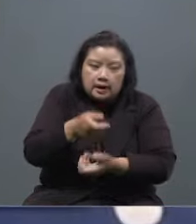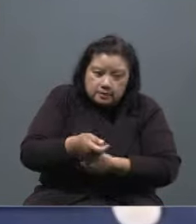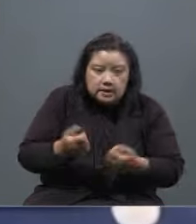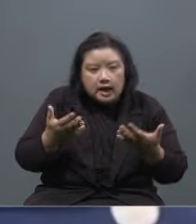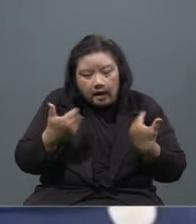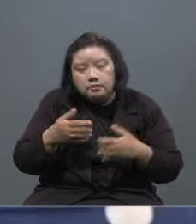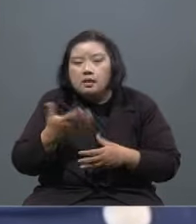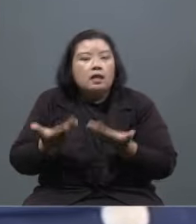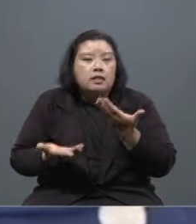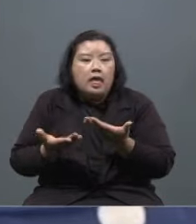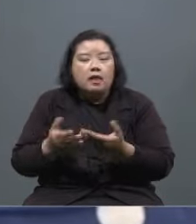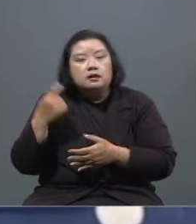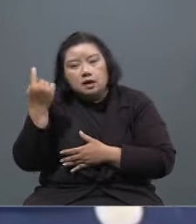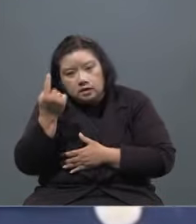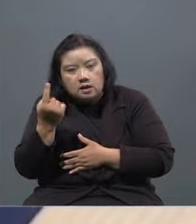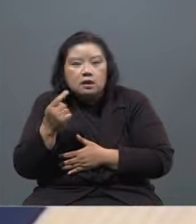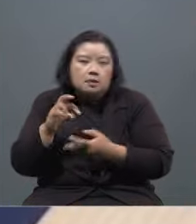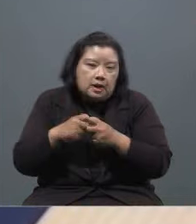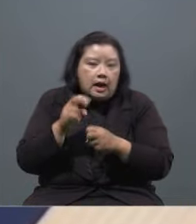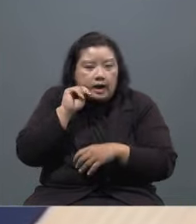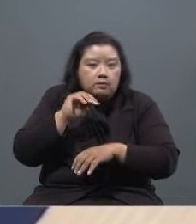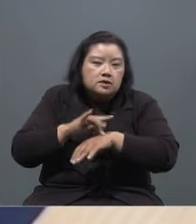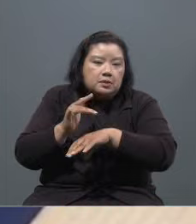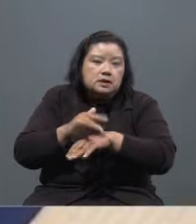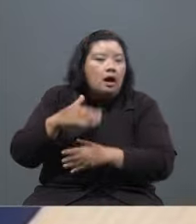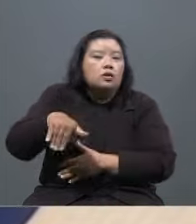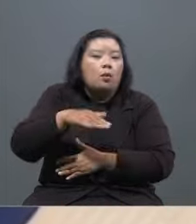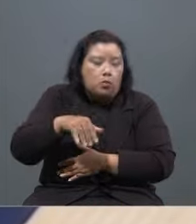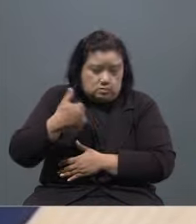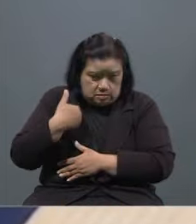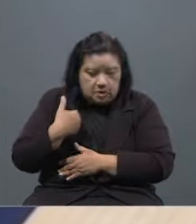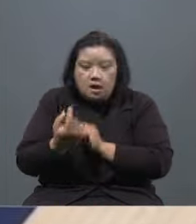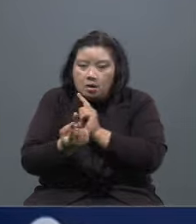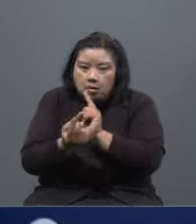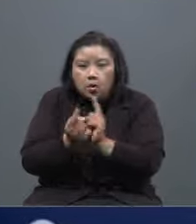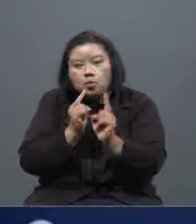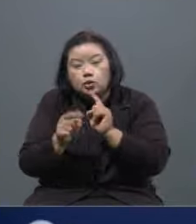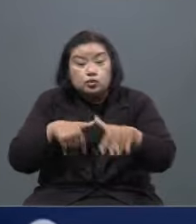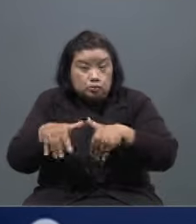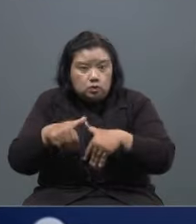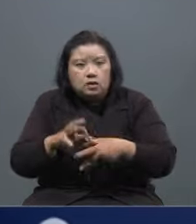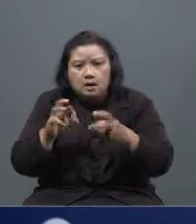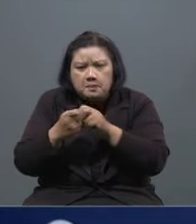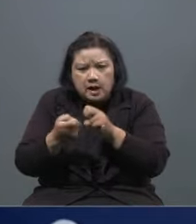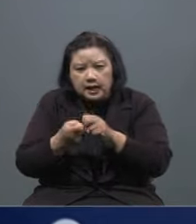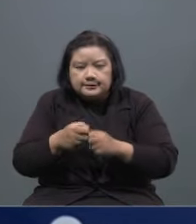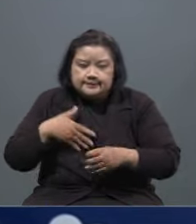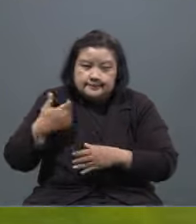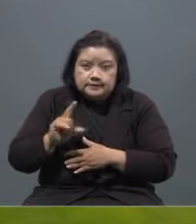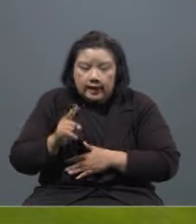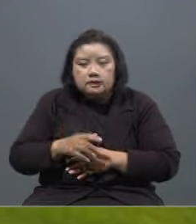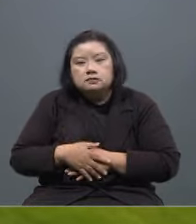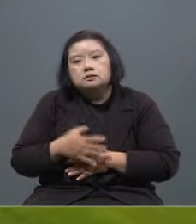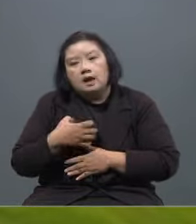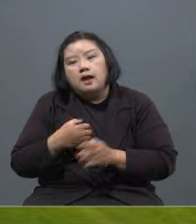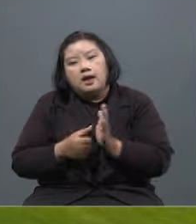อุตสาหกรรมการท่องเที่ยวและรักษาระบบนิเวศโดยจะมีการพบปะพูดคุยกับประชาชนพร้อมรับฟังปัญหาและอุปสรรคเพื่อนำไปสู่